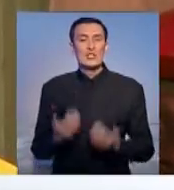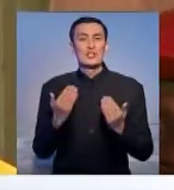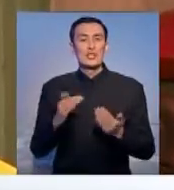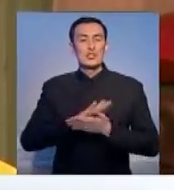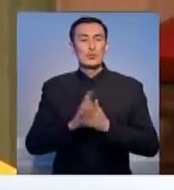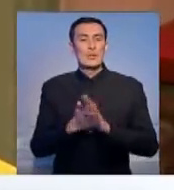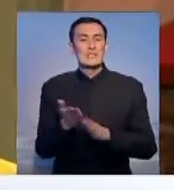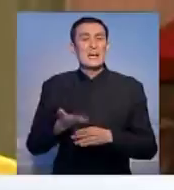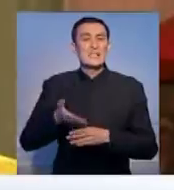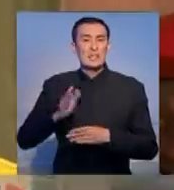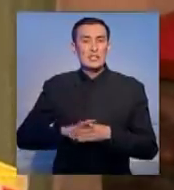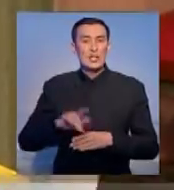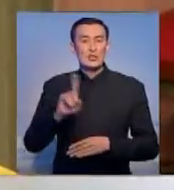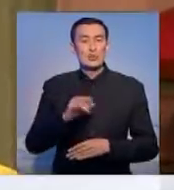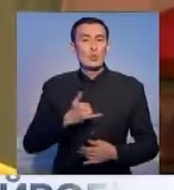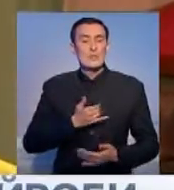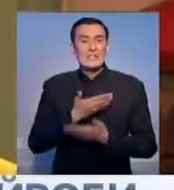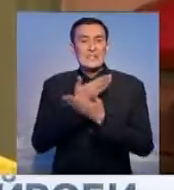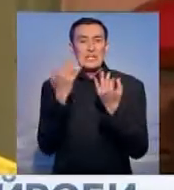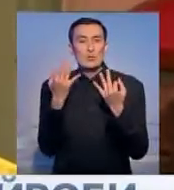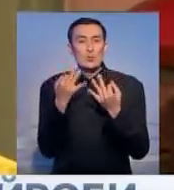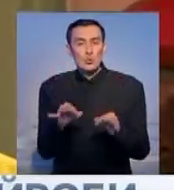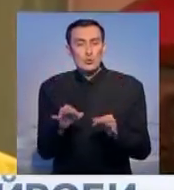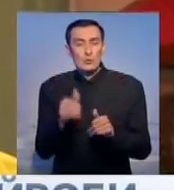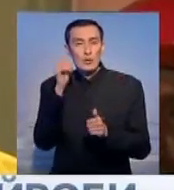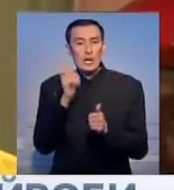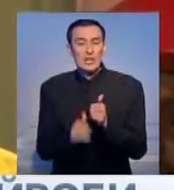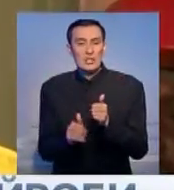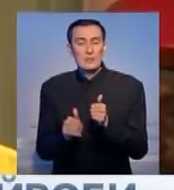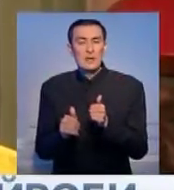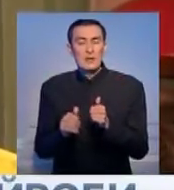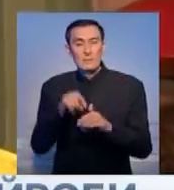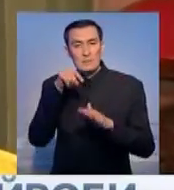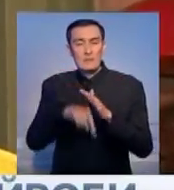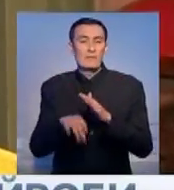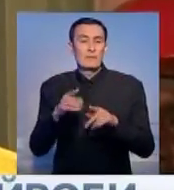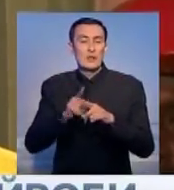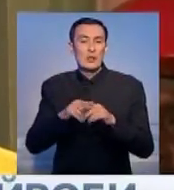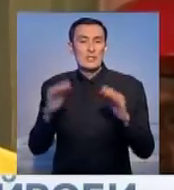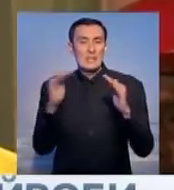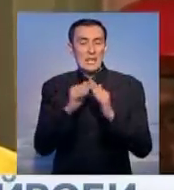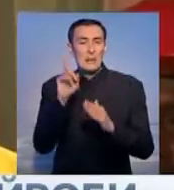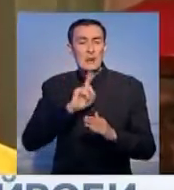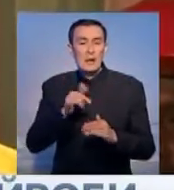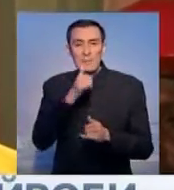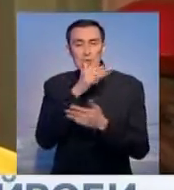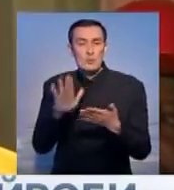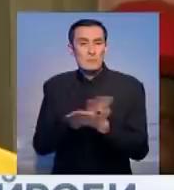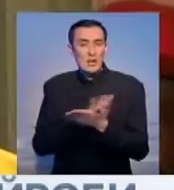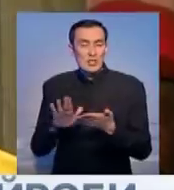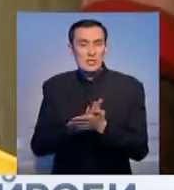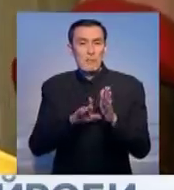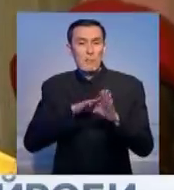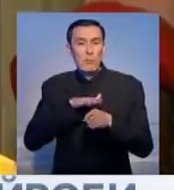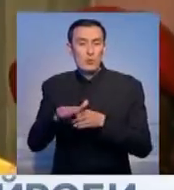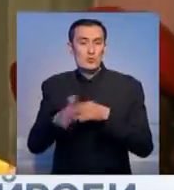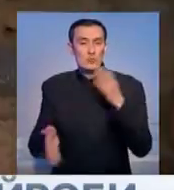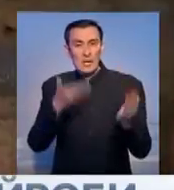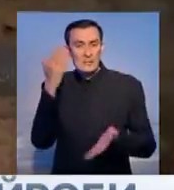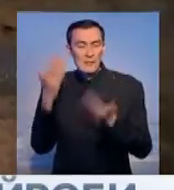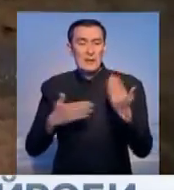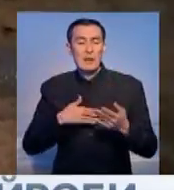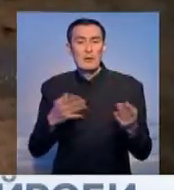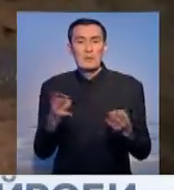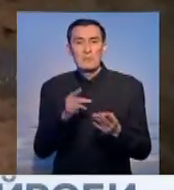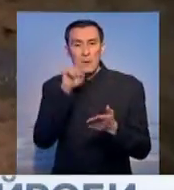Ситуация осложняется тем, что у нас нет доступа ко всем частям обрушившегося здания. Пока мы не очистим и не разберем эти завалы, нам